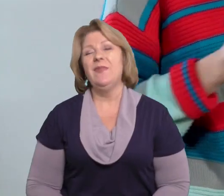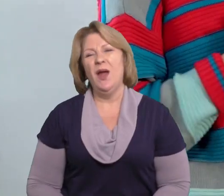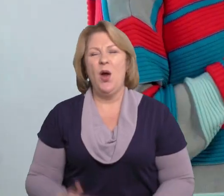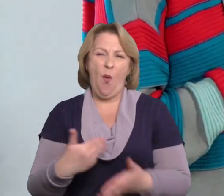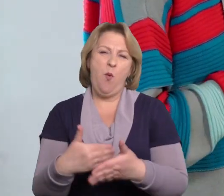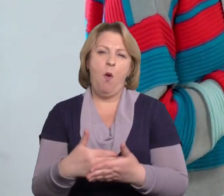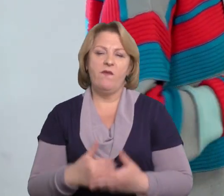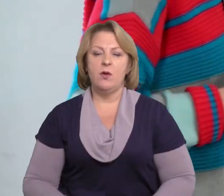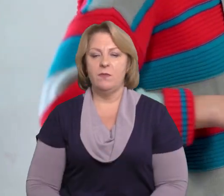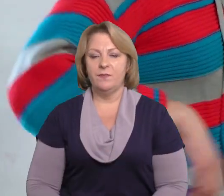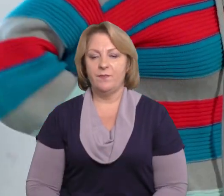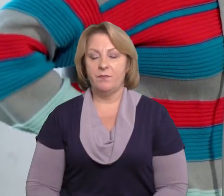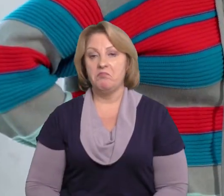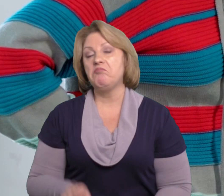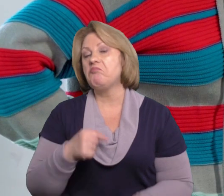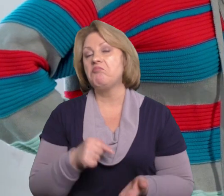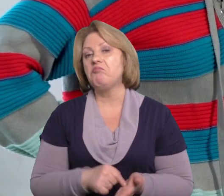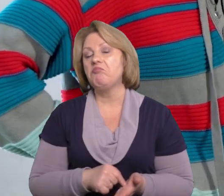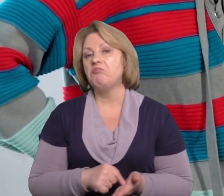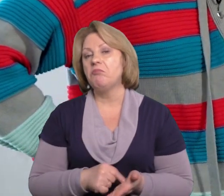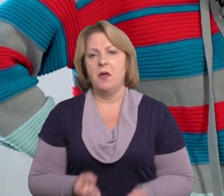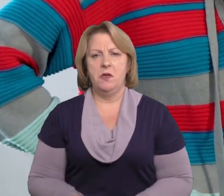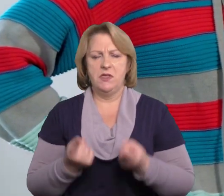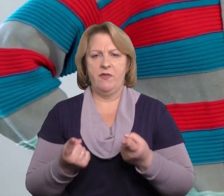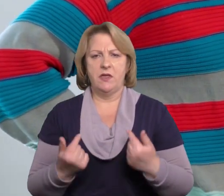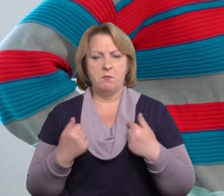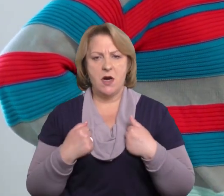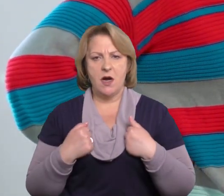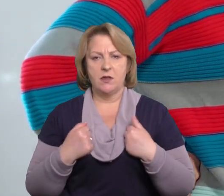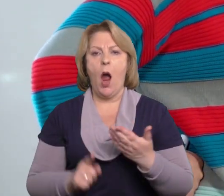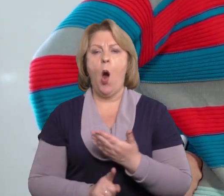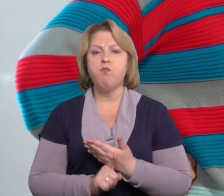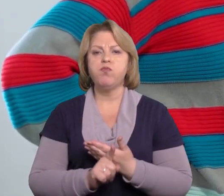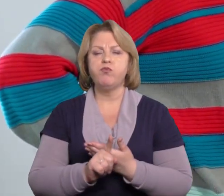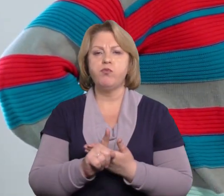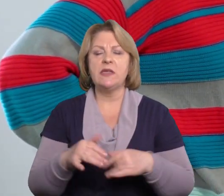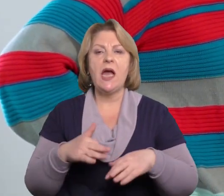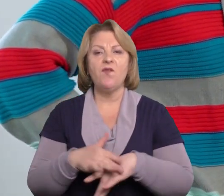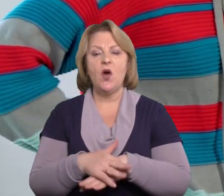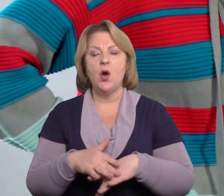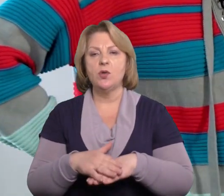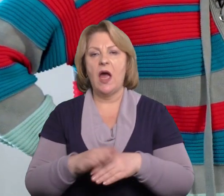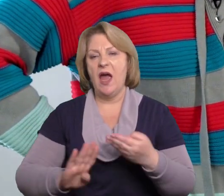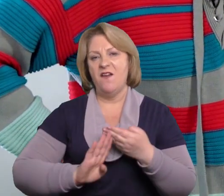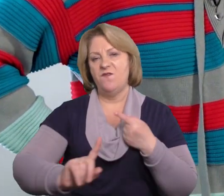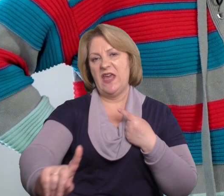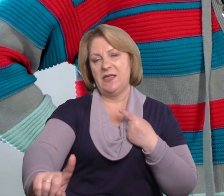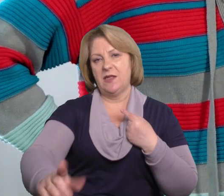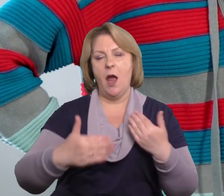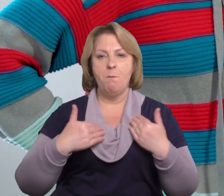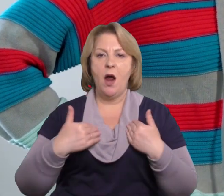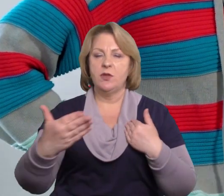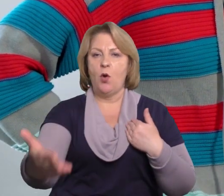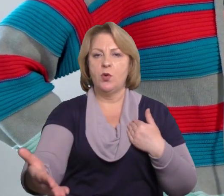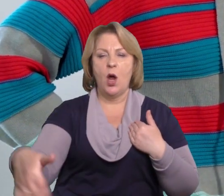Умовно. Питання наступне. Звідки мені починати обчислювати відстань між нами,